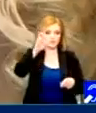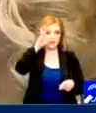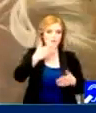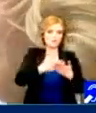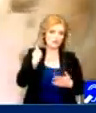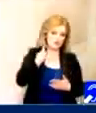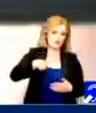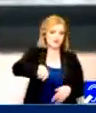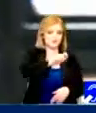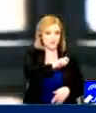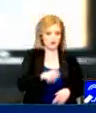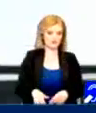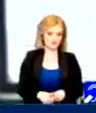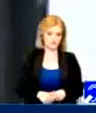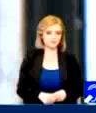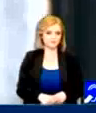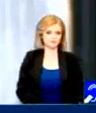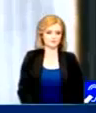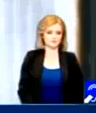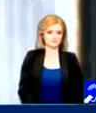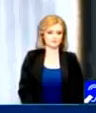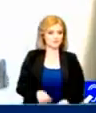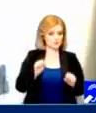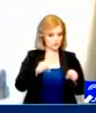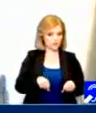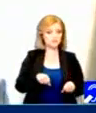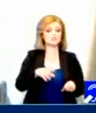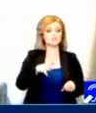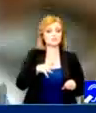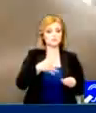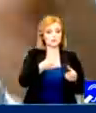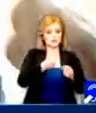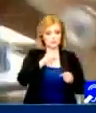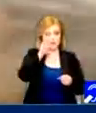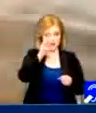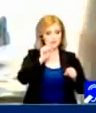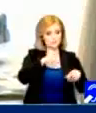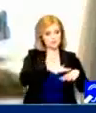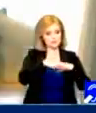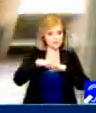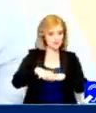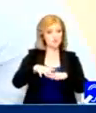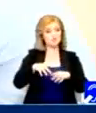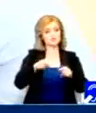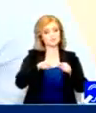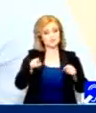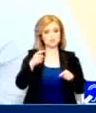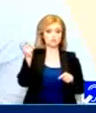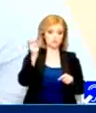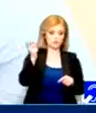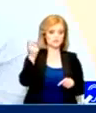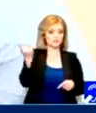Spania. Schimbarea va permite, de exemplu, încasarea salariilor și în timpul weekendului. Pot să generez plăți oricând, pot